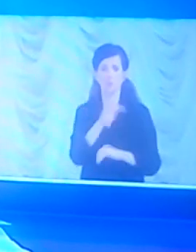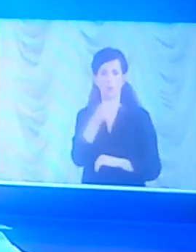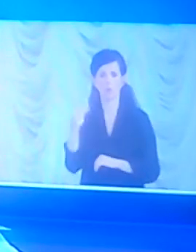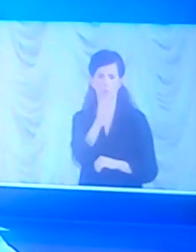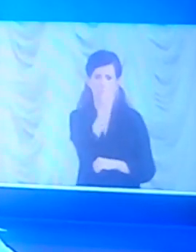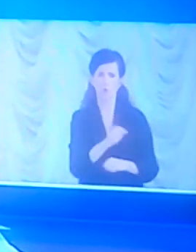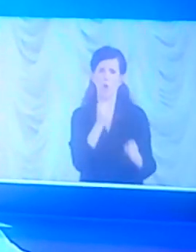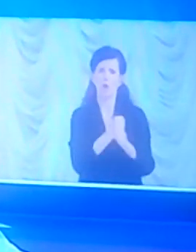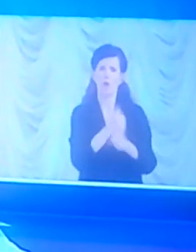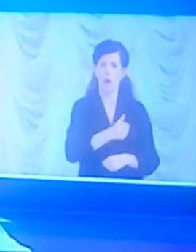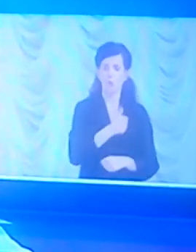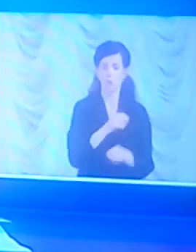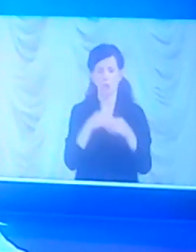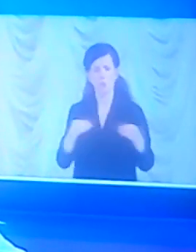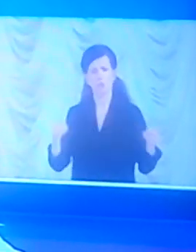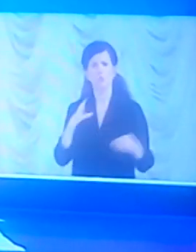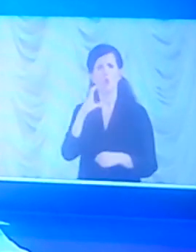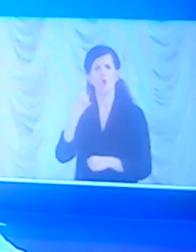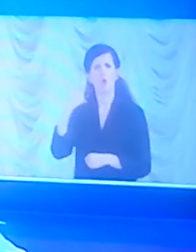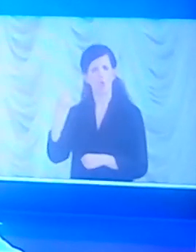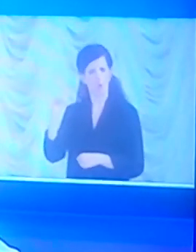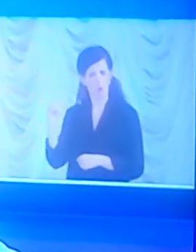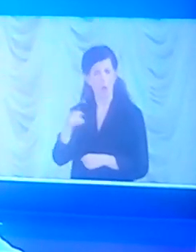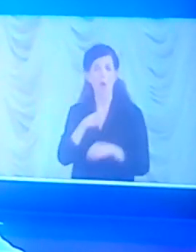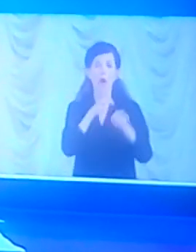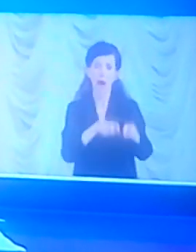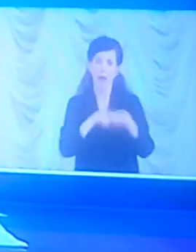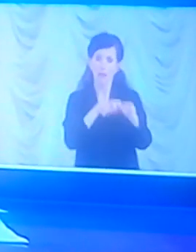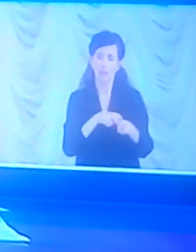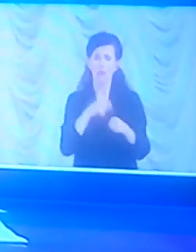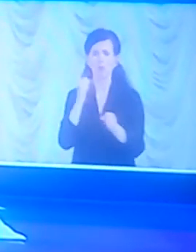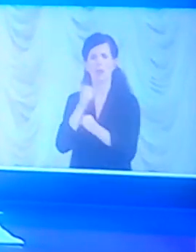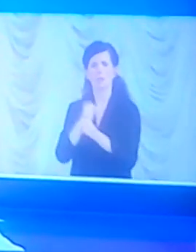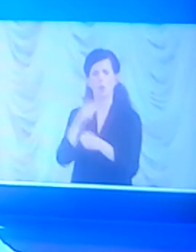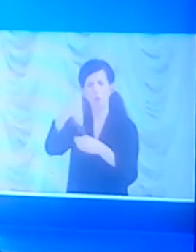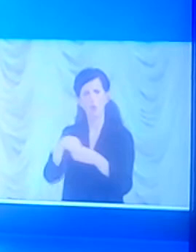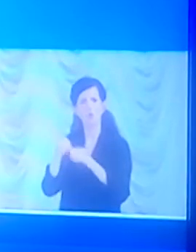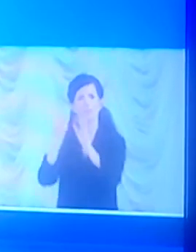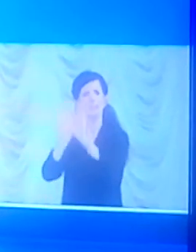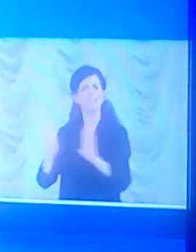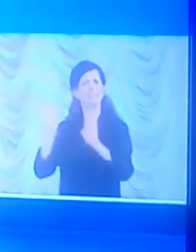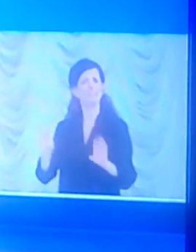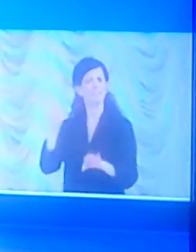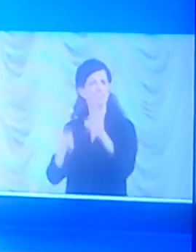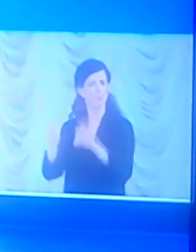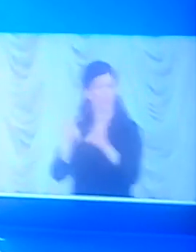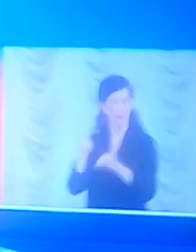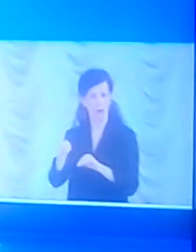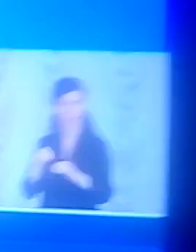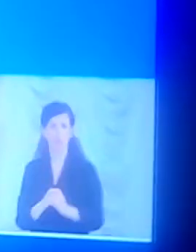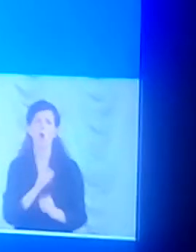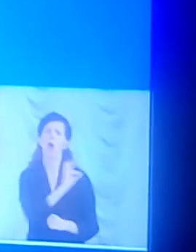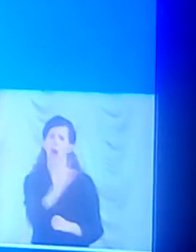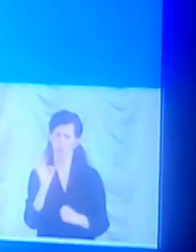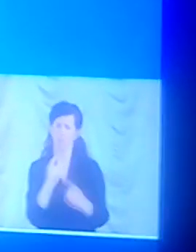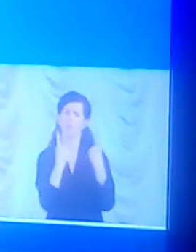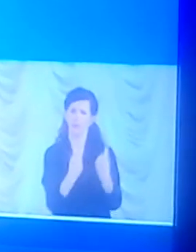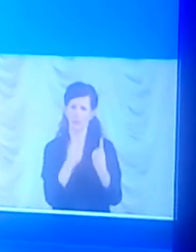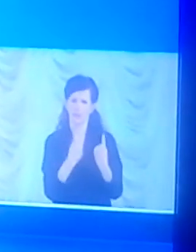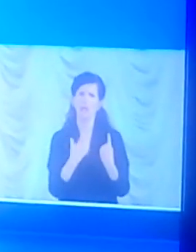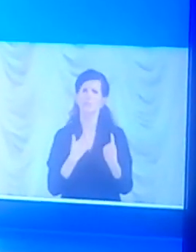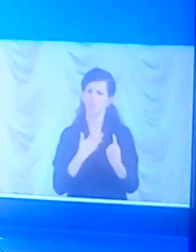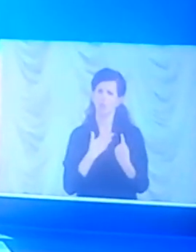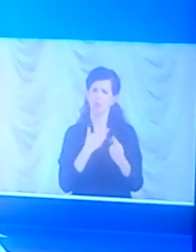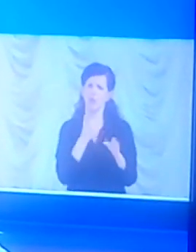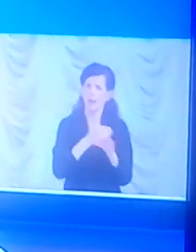autonomi, professionisti, co-co-co, agricoli e lavoratori dello spettacolo. Alcuni attendono ancora, ci sono dei